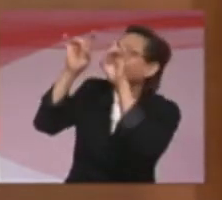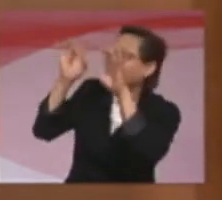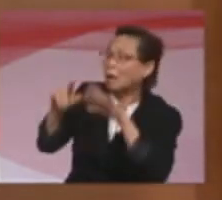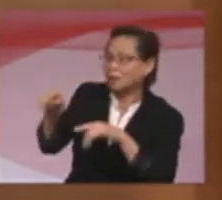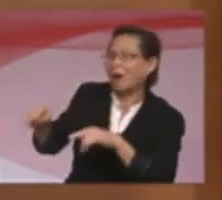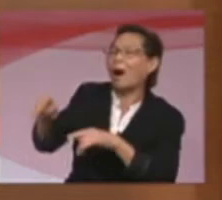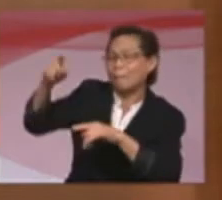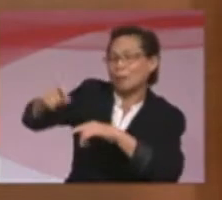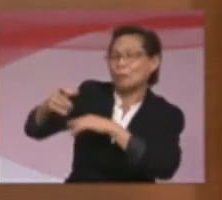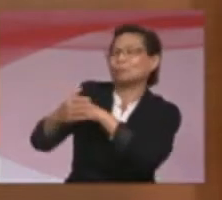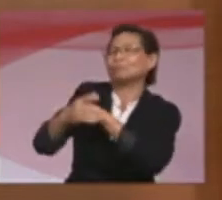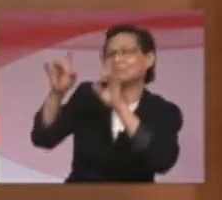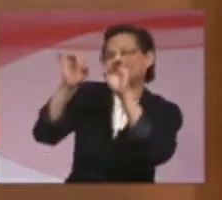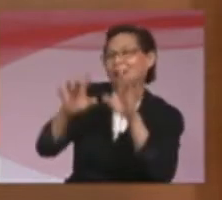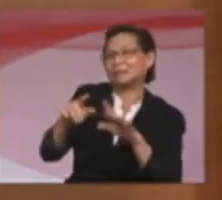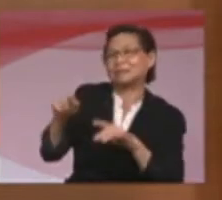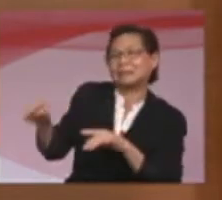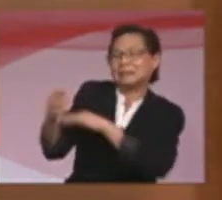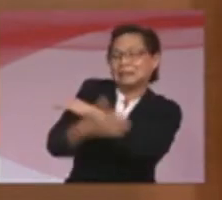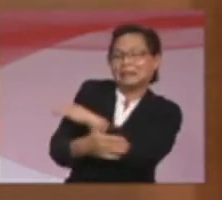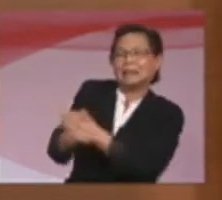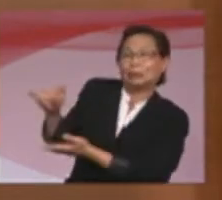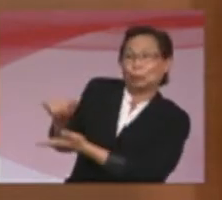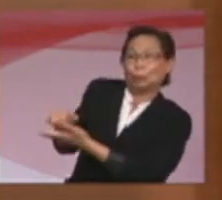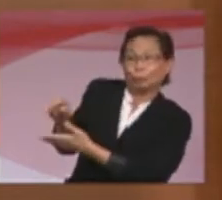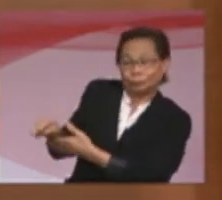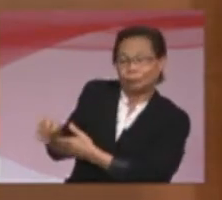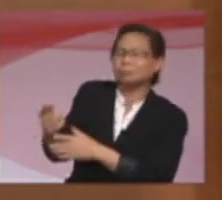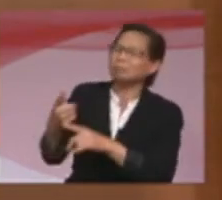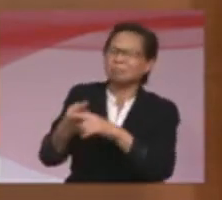mereka perlu buat swab test. Dan ia juga